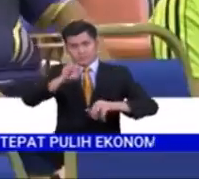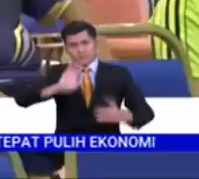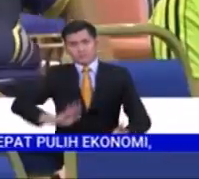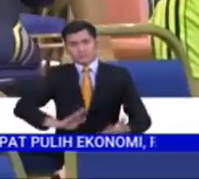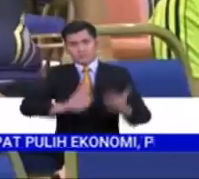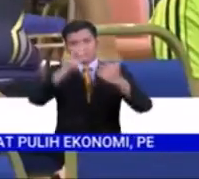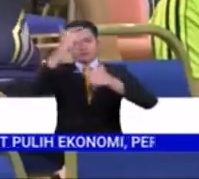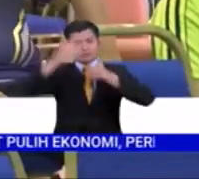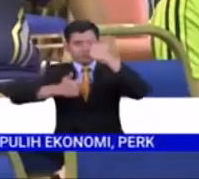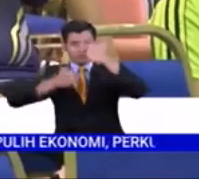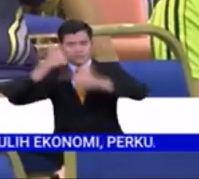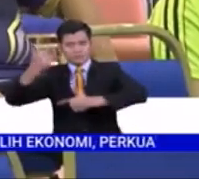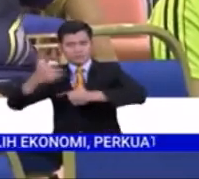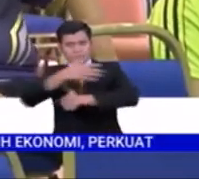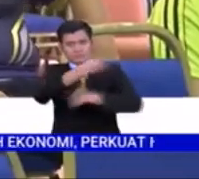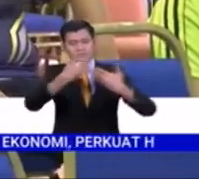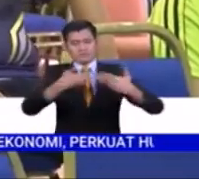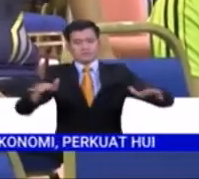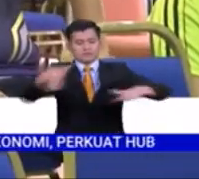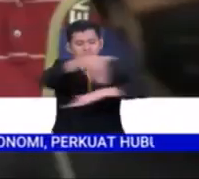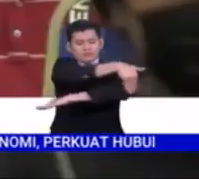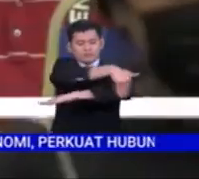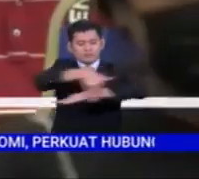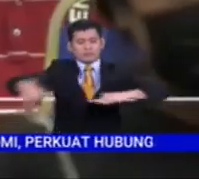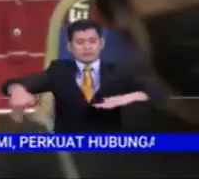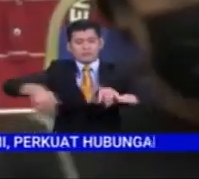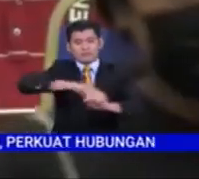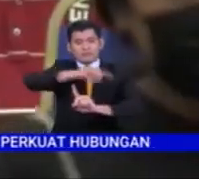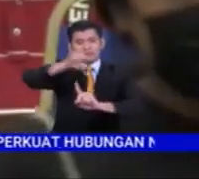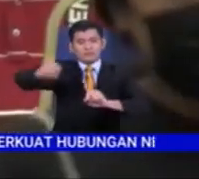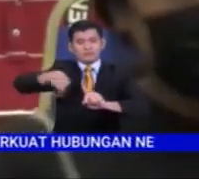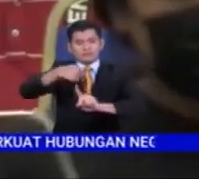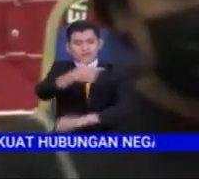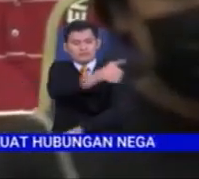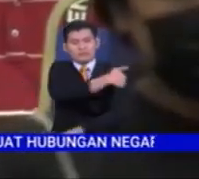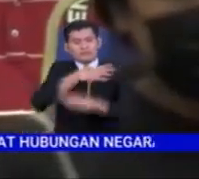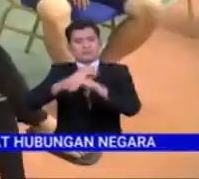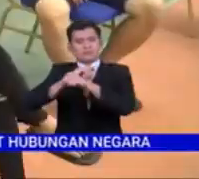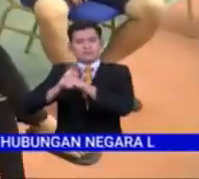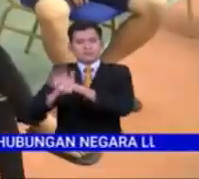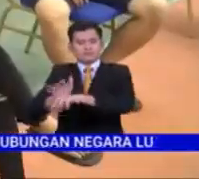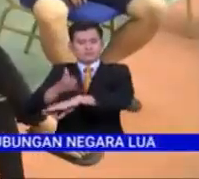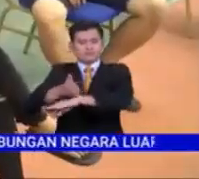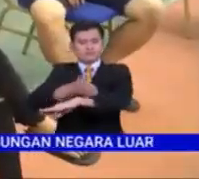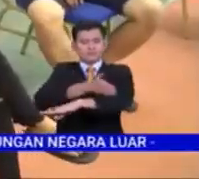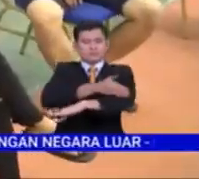dan laluan perjalanan apabila kadar vaksinasi bertambah baik dari semasa ke semasa.